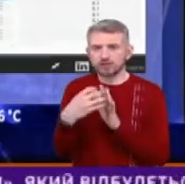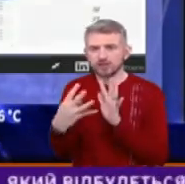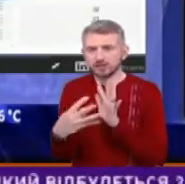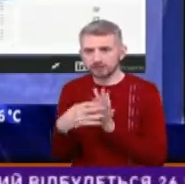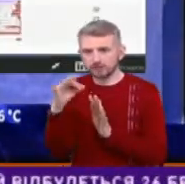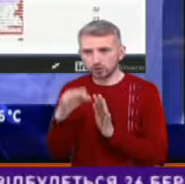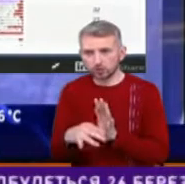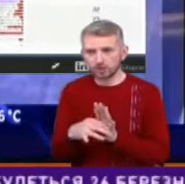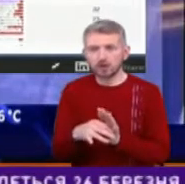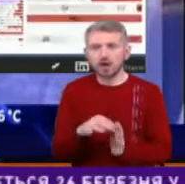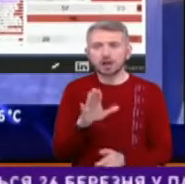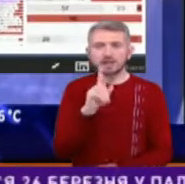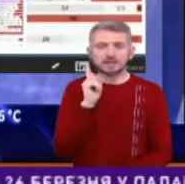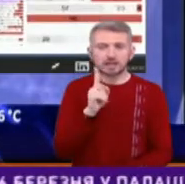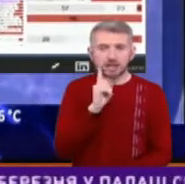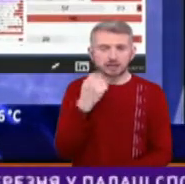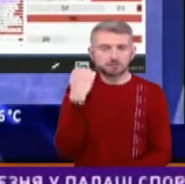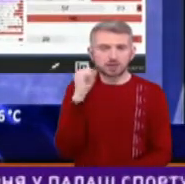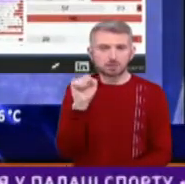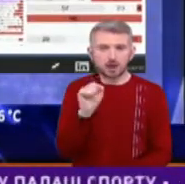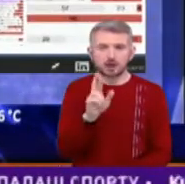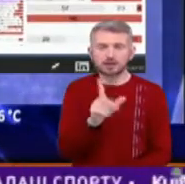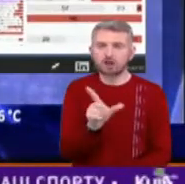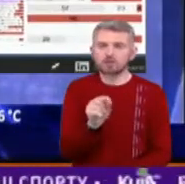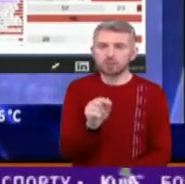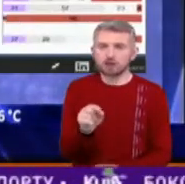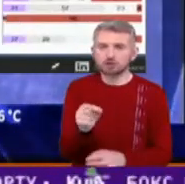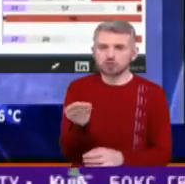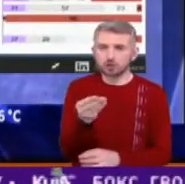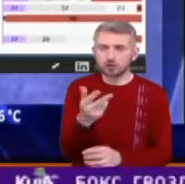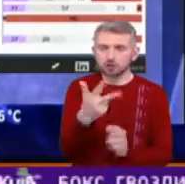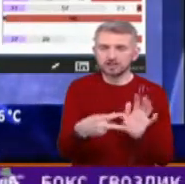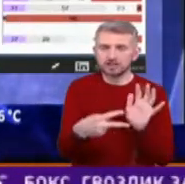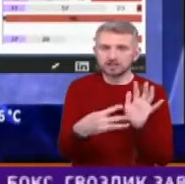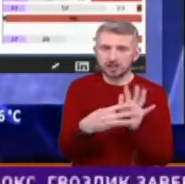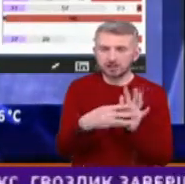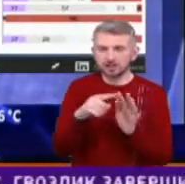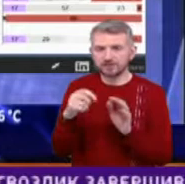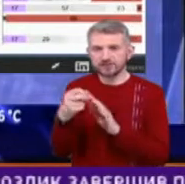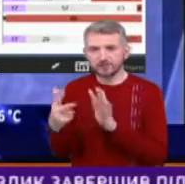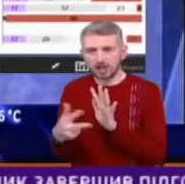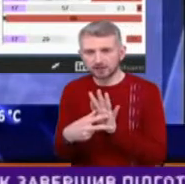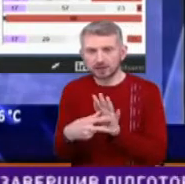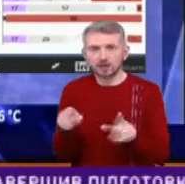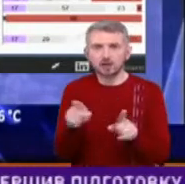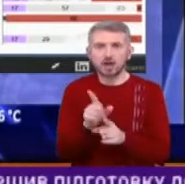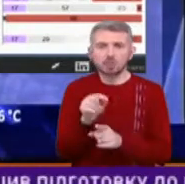19. Водночас Володимир Зеленський перемагає як в парі з Порошенком – 39 на 18, так і в парі з Юлією